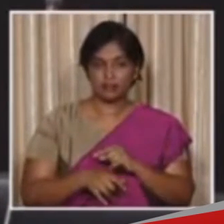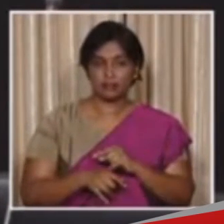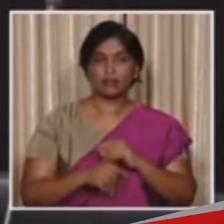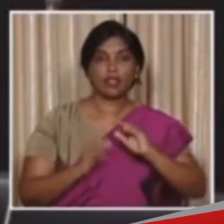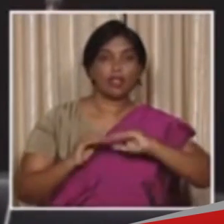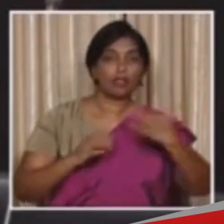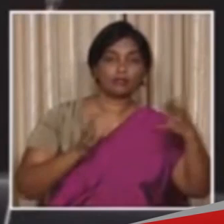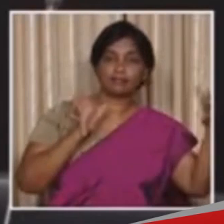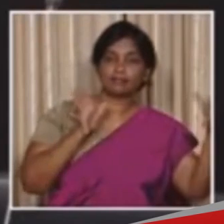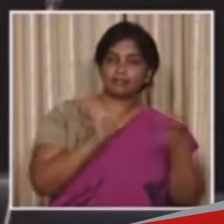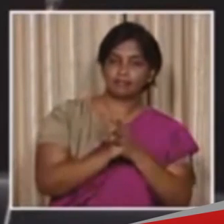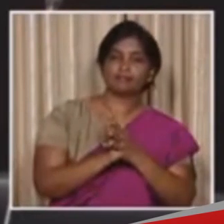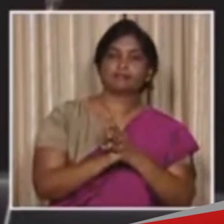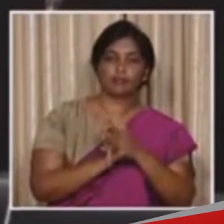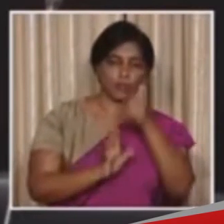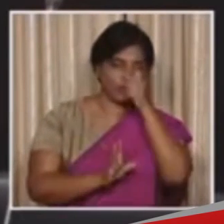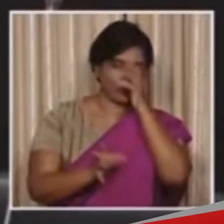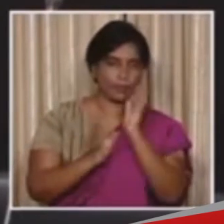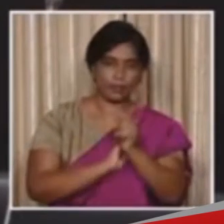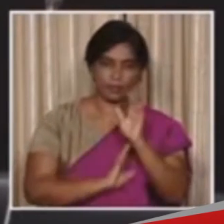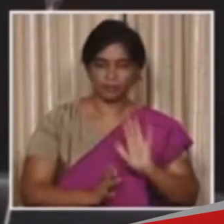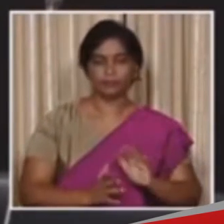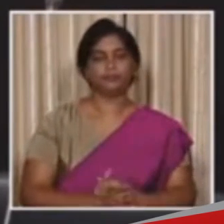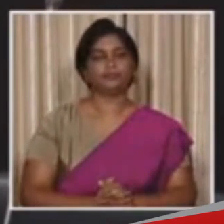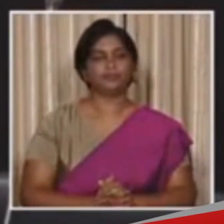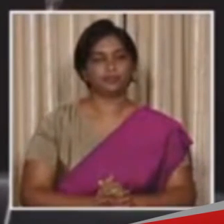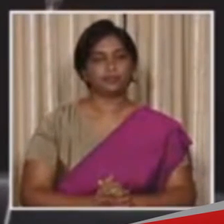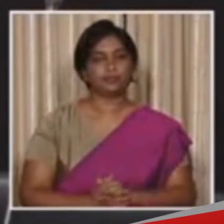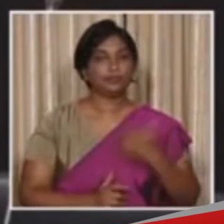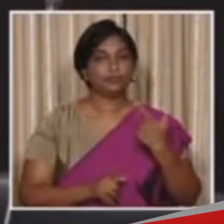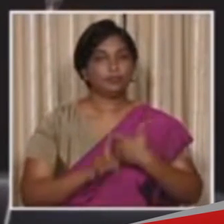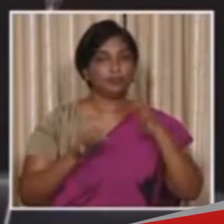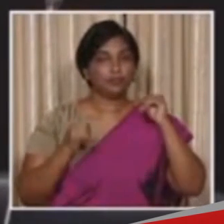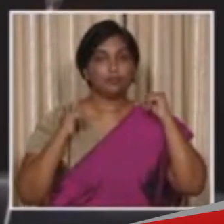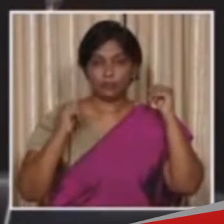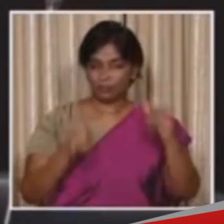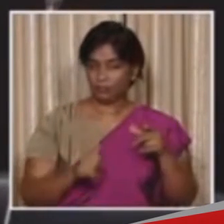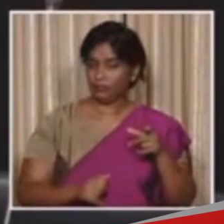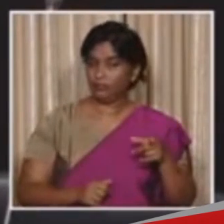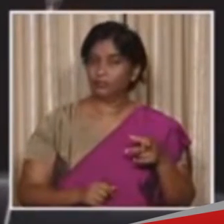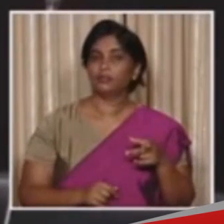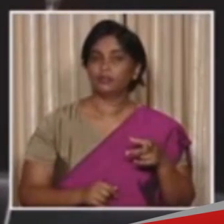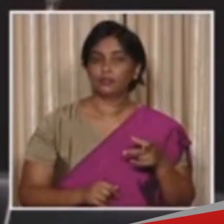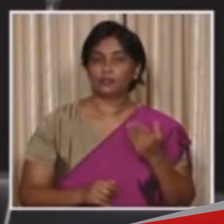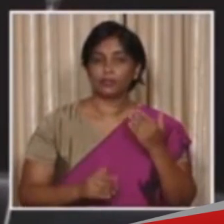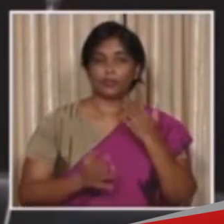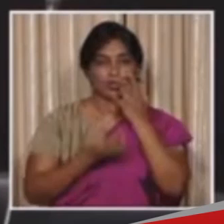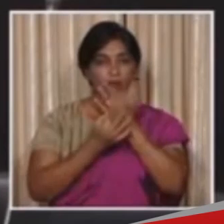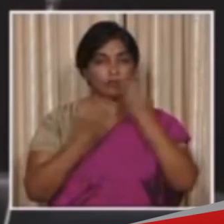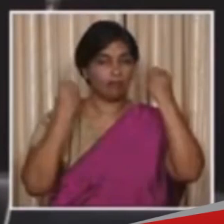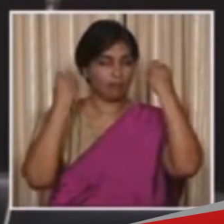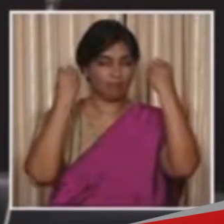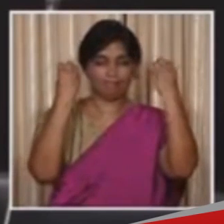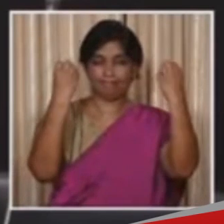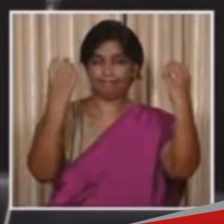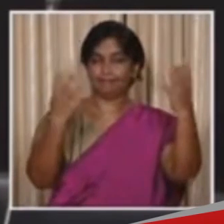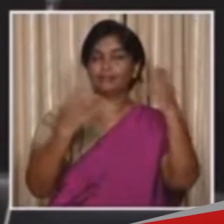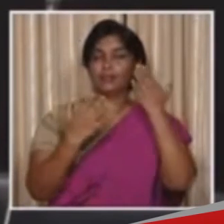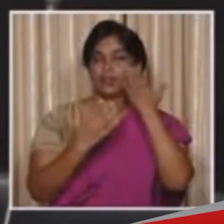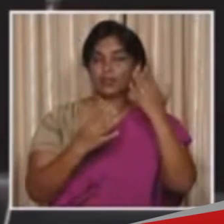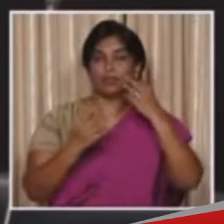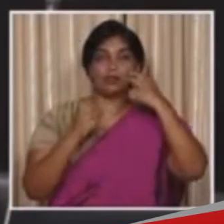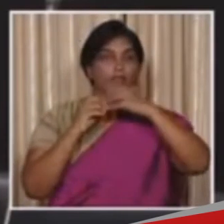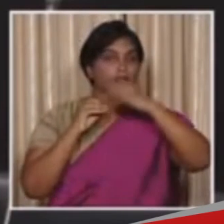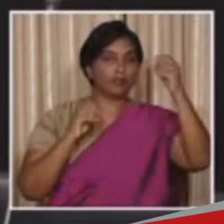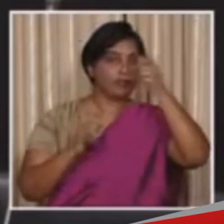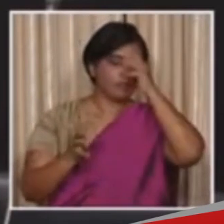baahirin savikarana kotas sorakam karala thibena. Navakalani palame darshaniya aloka ratamawala viduli pahan